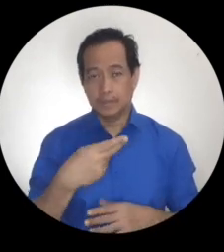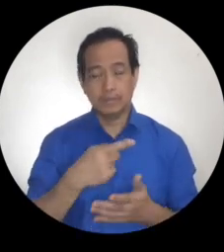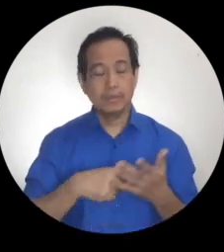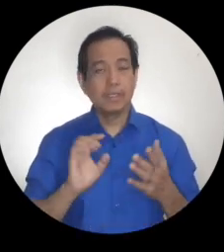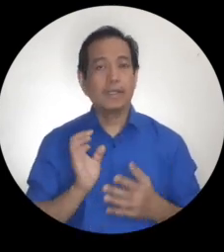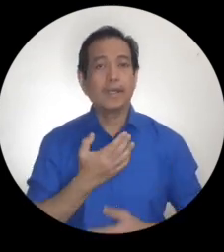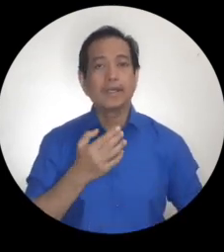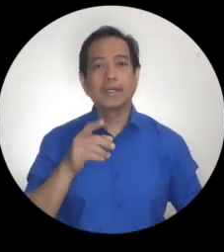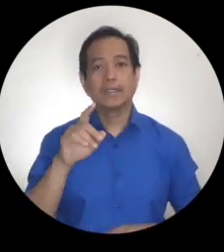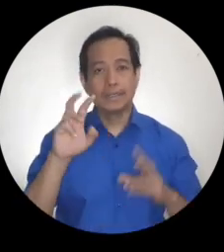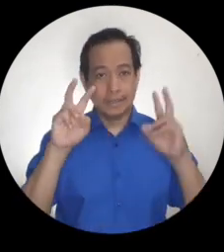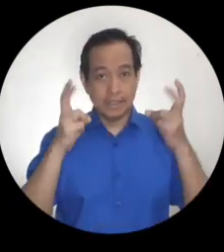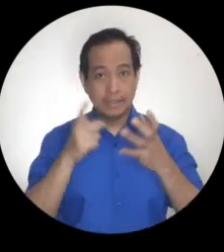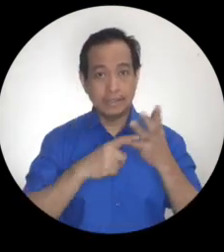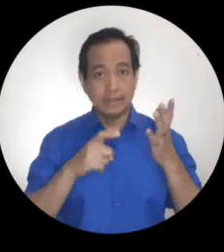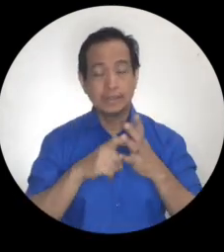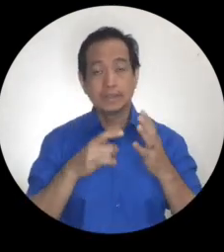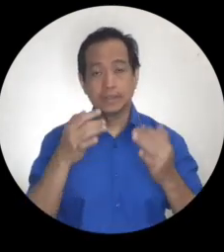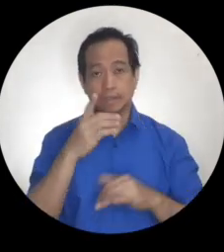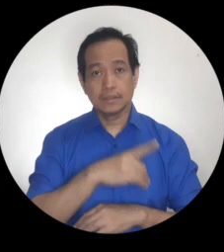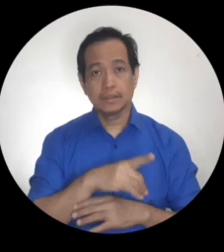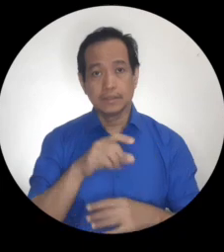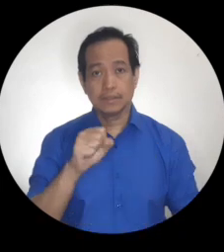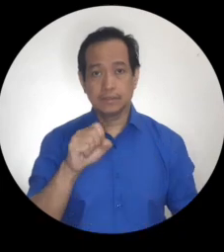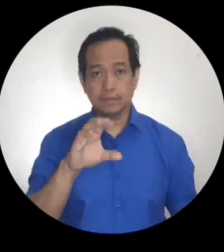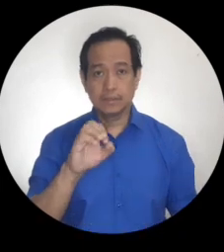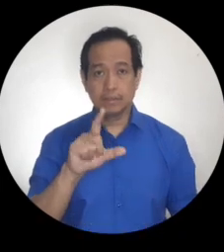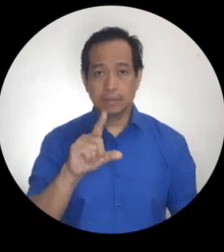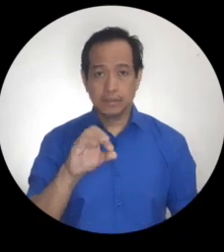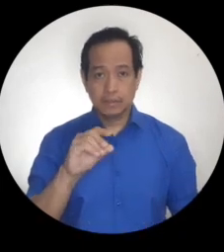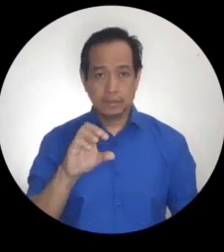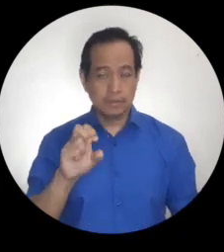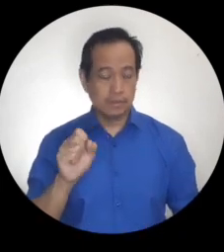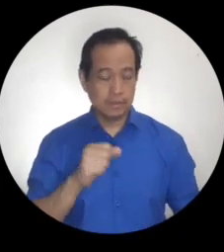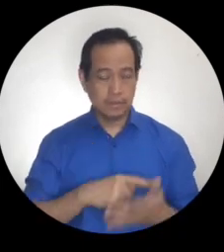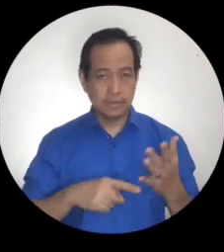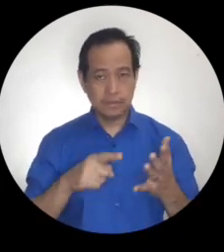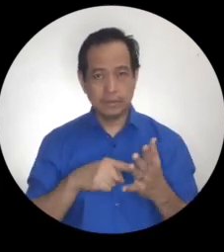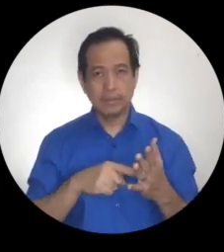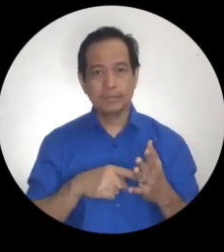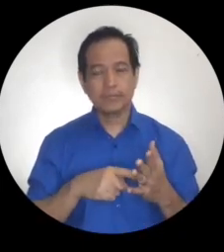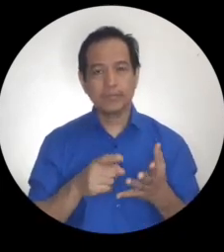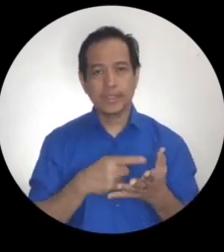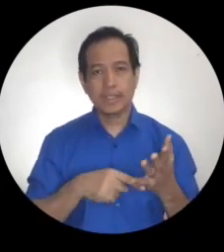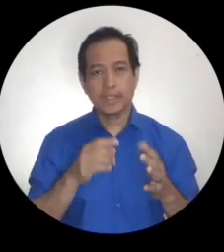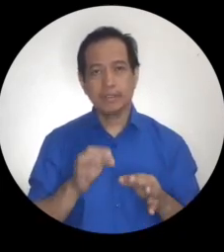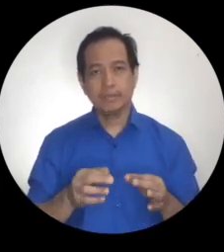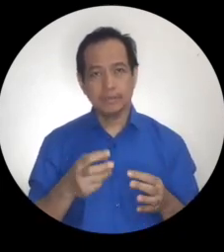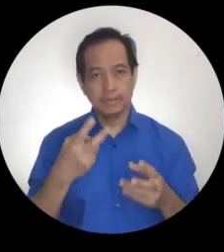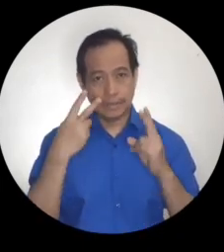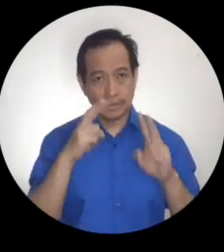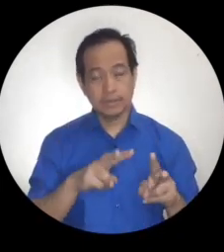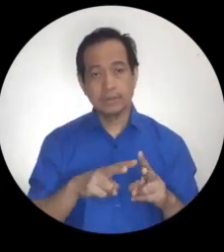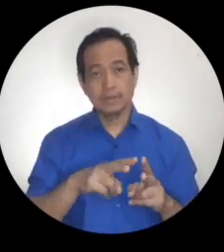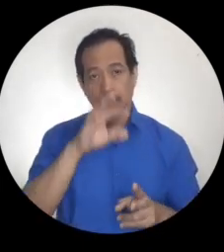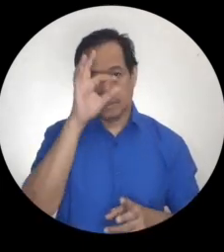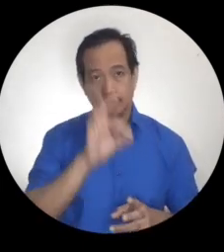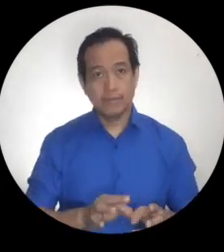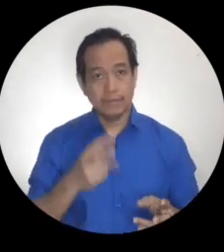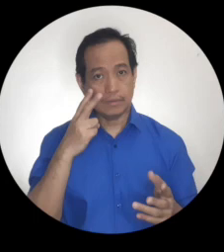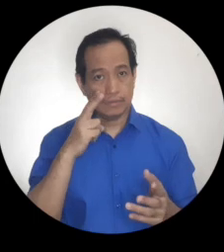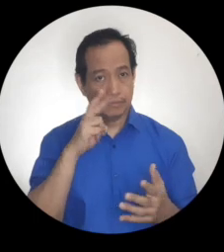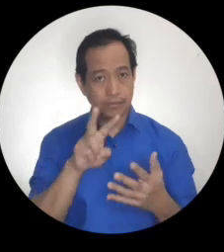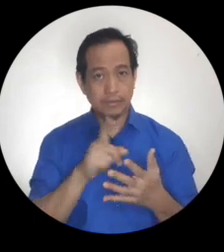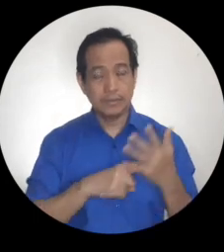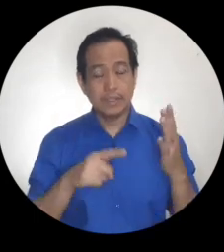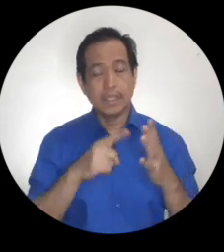Philippine General Hospital. Our topic for today is scoliosis. Ano ba ang scoliosis? Ang scoliosis, pag tinignan mo